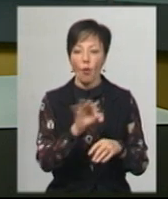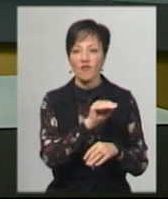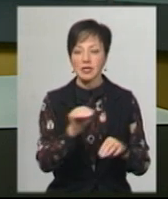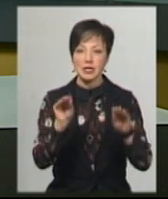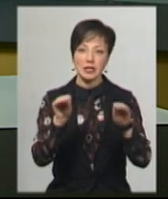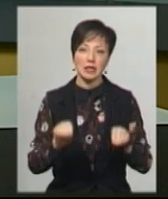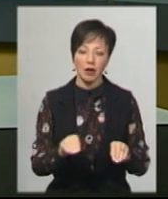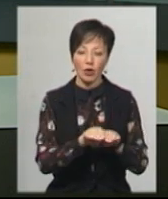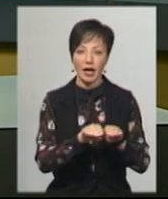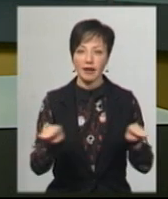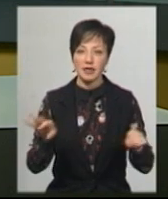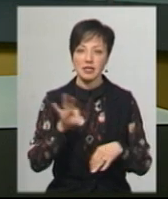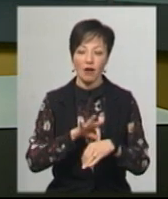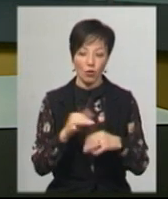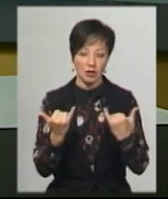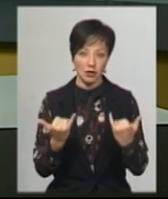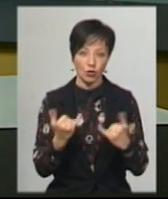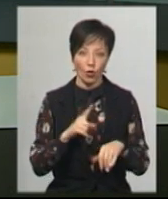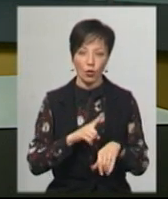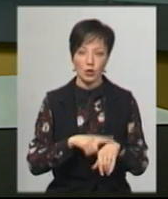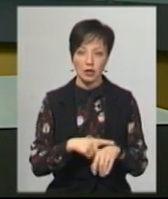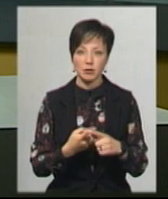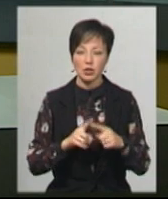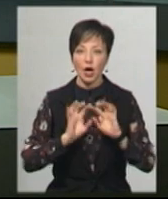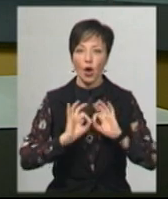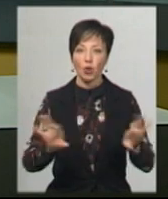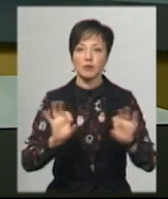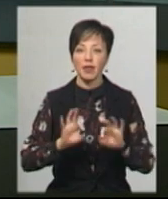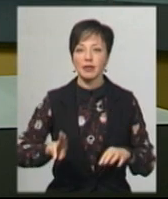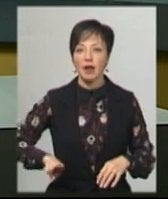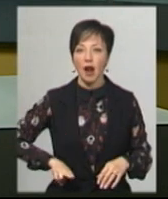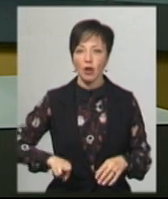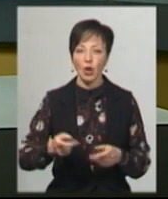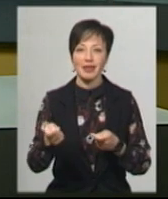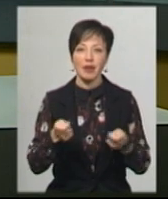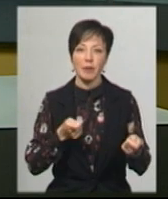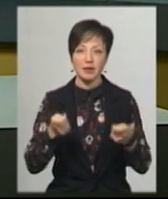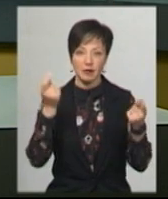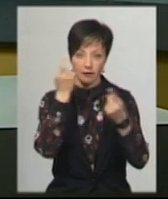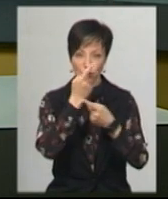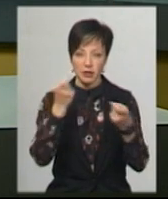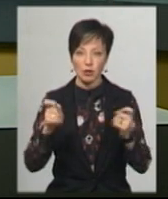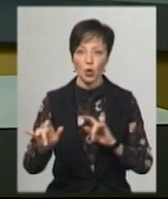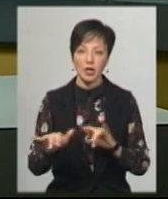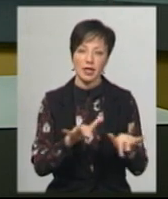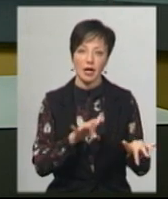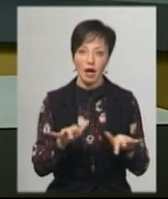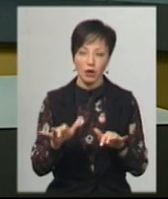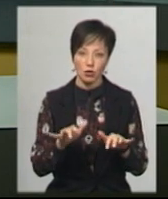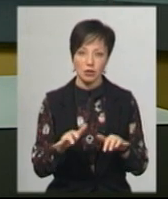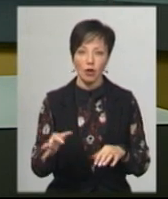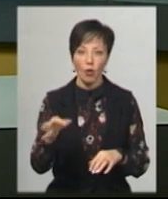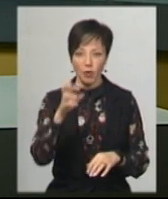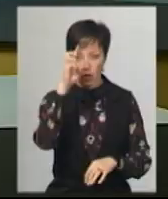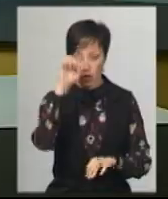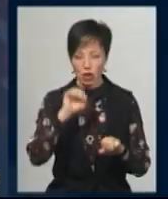дані про рівень захворюваності на цю годину. Про це Суспільному розповіла директорка департаменту інформаційної діяльності Інна Михайлова